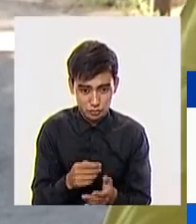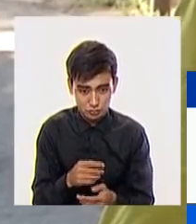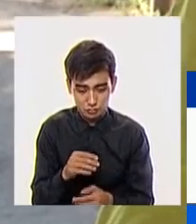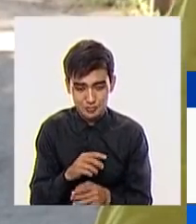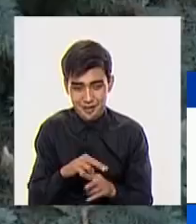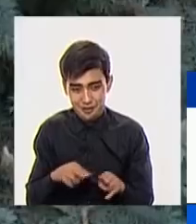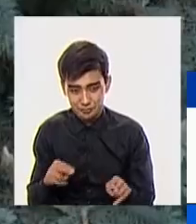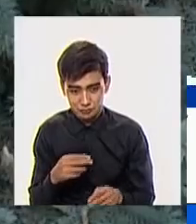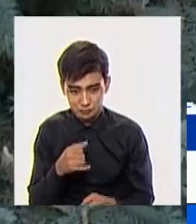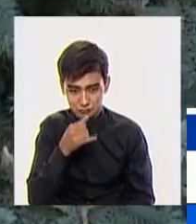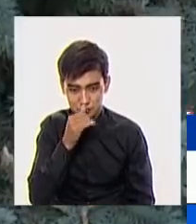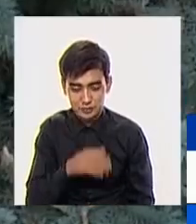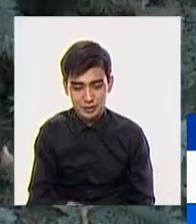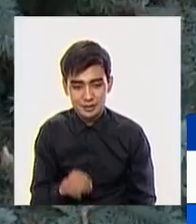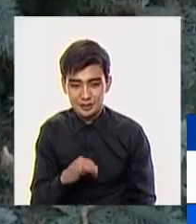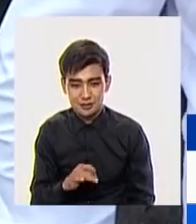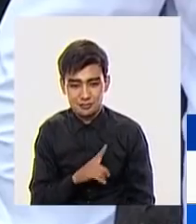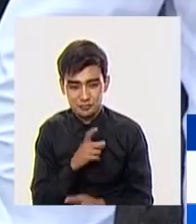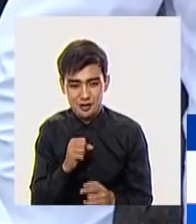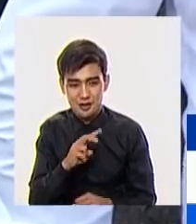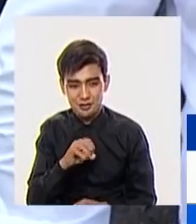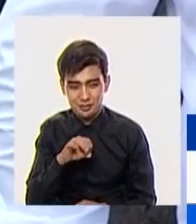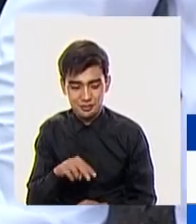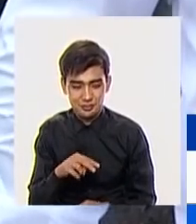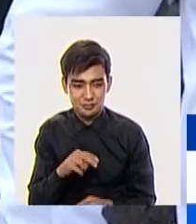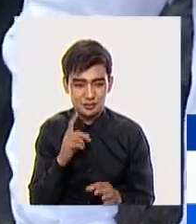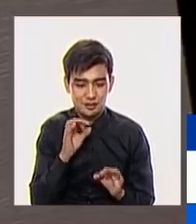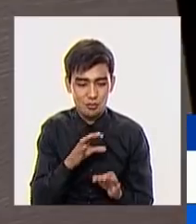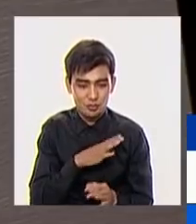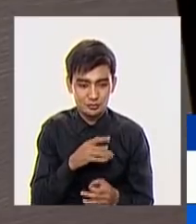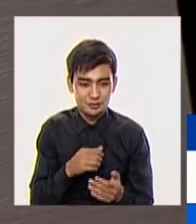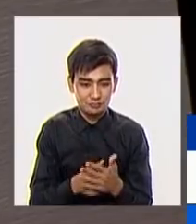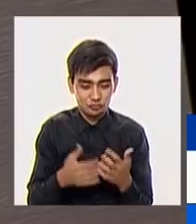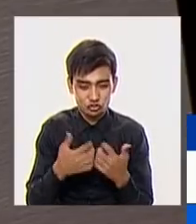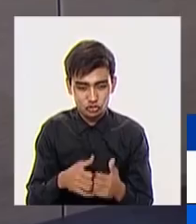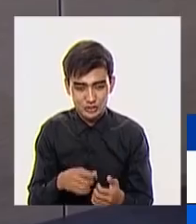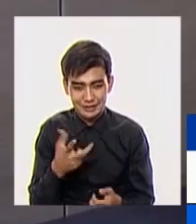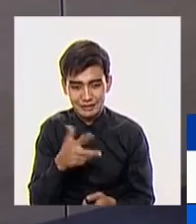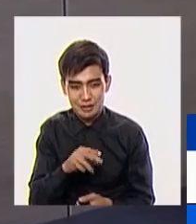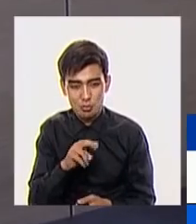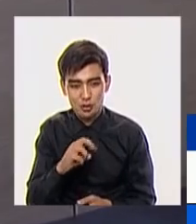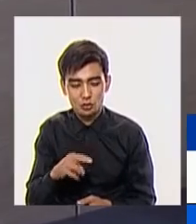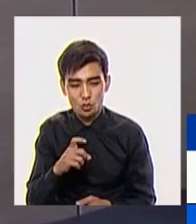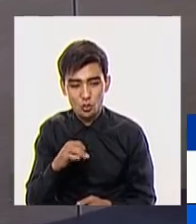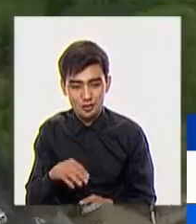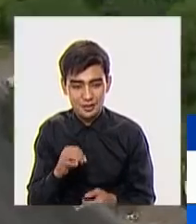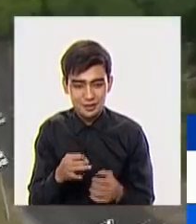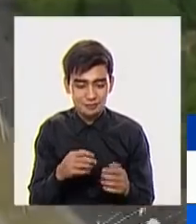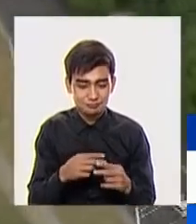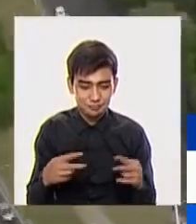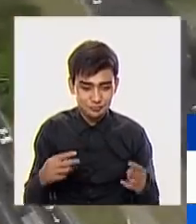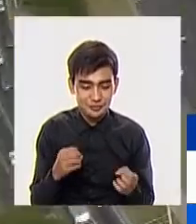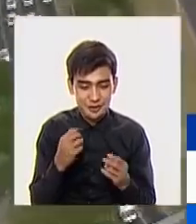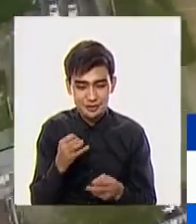купить равноценного. Независимый эксперт Адиль Тулигенов отмечает, что при оценивании есть три подхода – сравнительный, затратный и